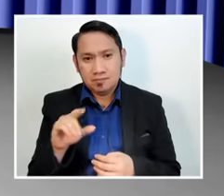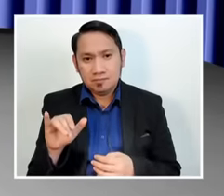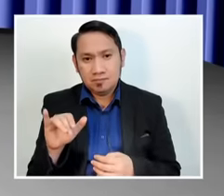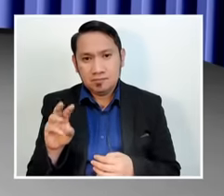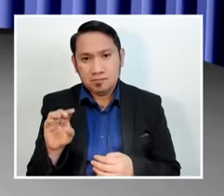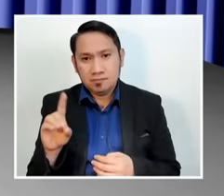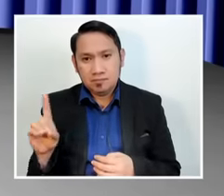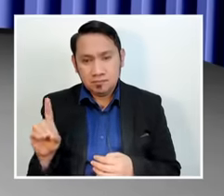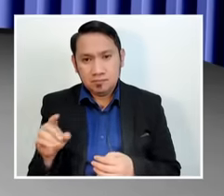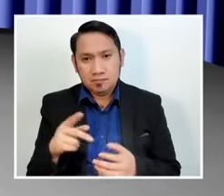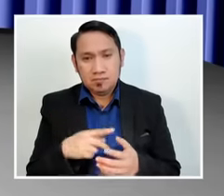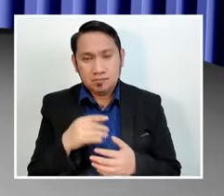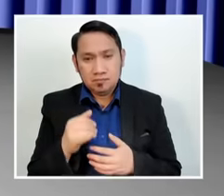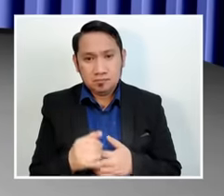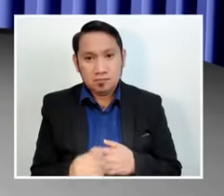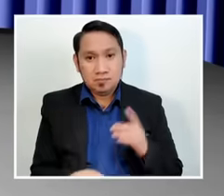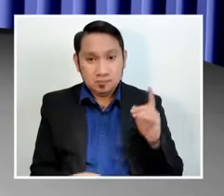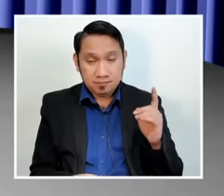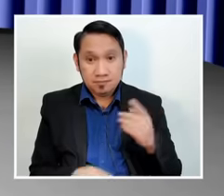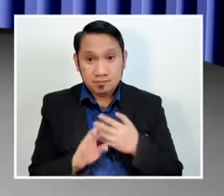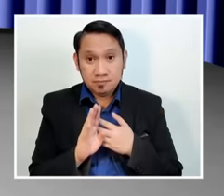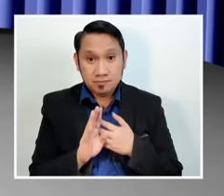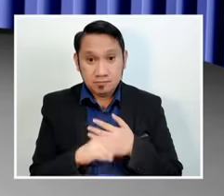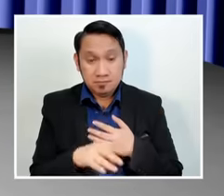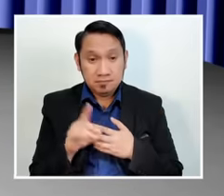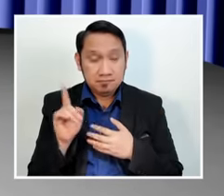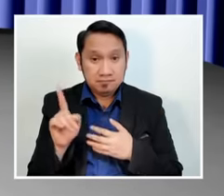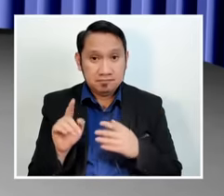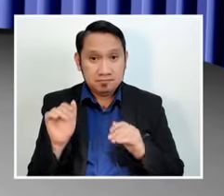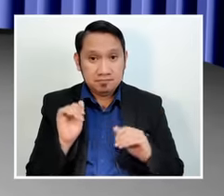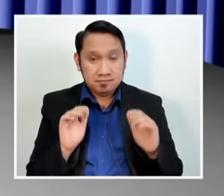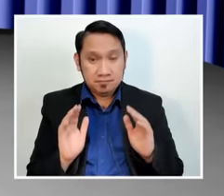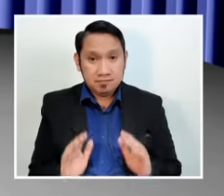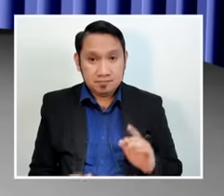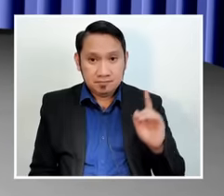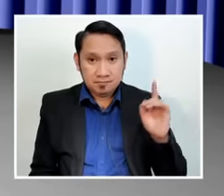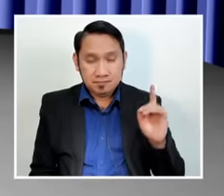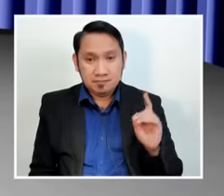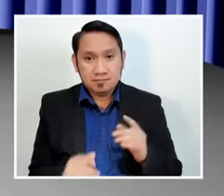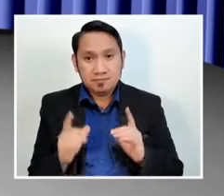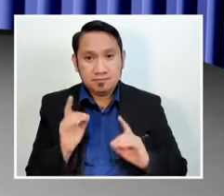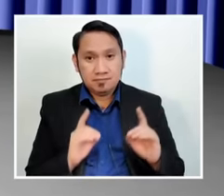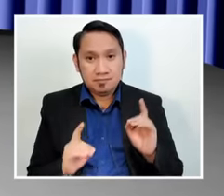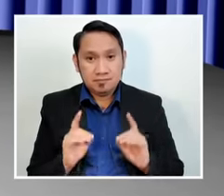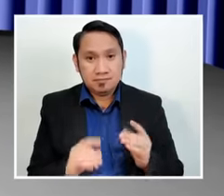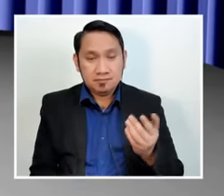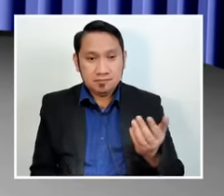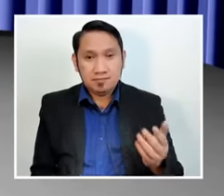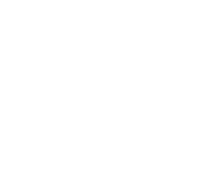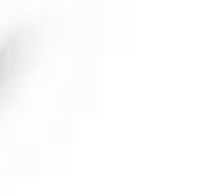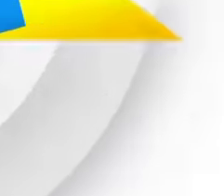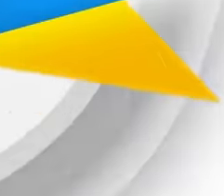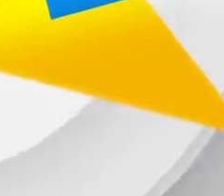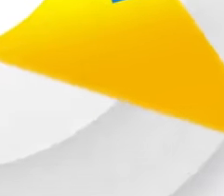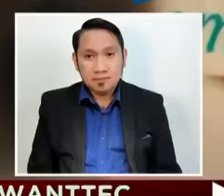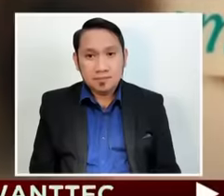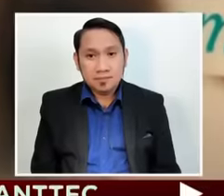pelikulang In His Mother's Eyes sina Maricel Soriano at Roderick Paulate. Nagpapatrol, Ganiel Krishnan.